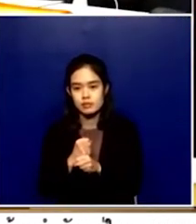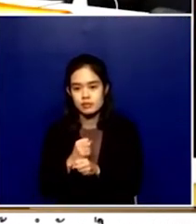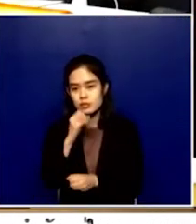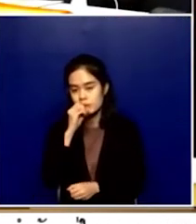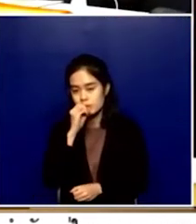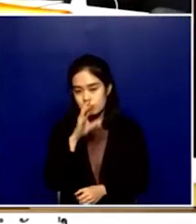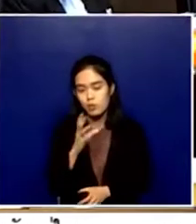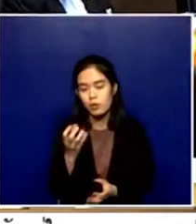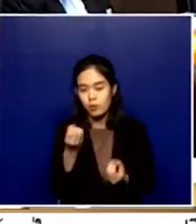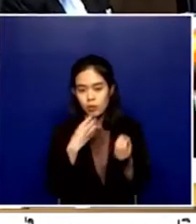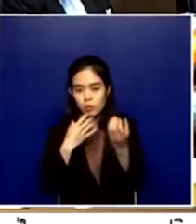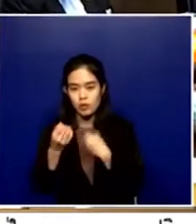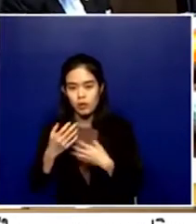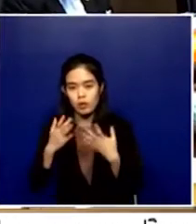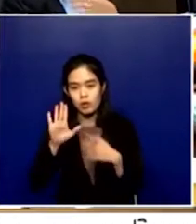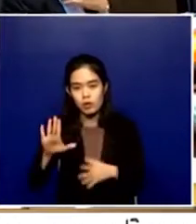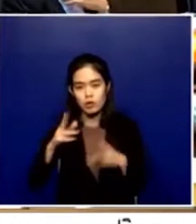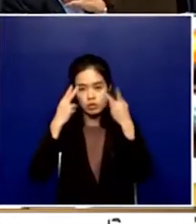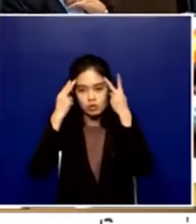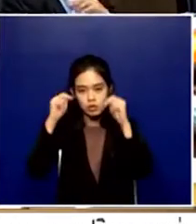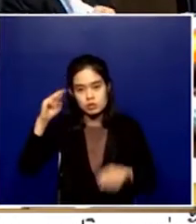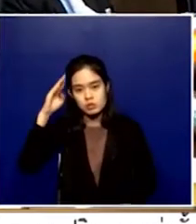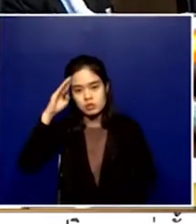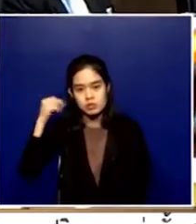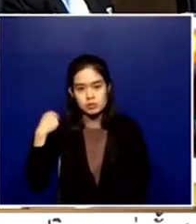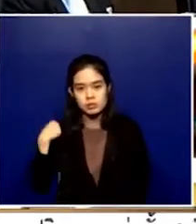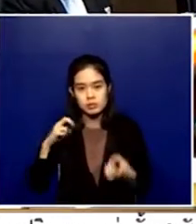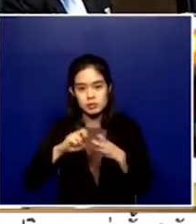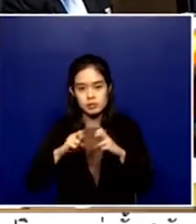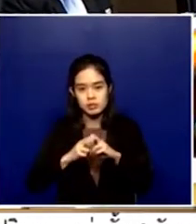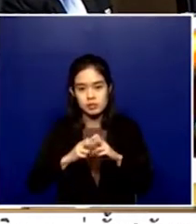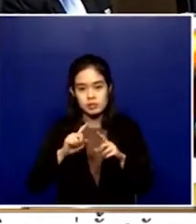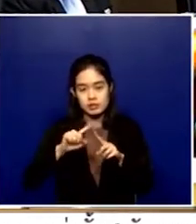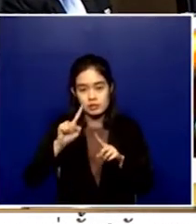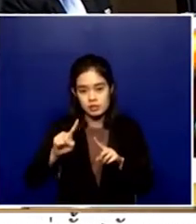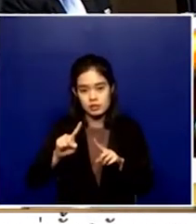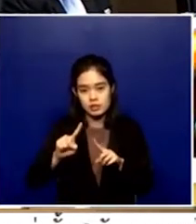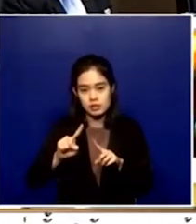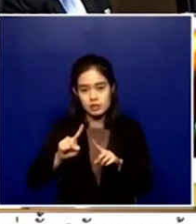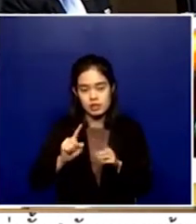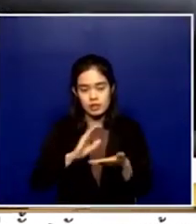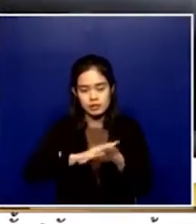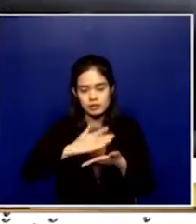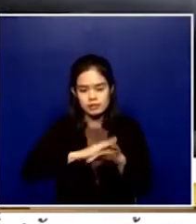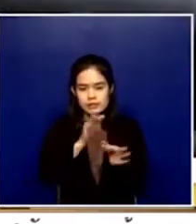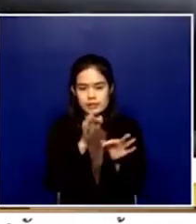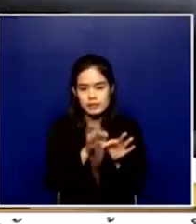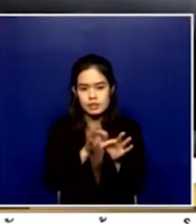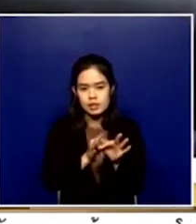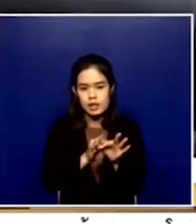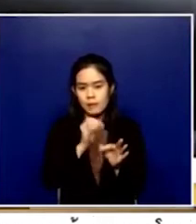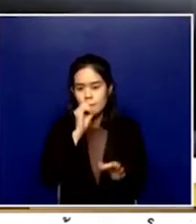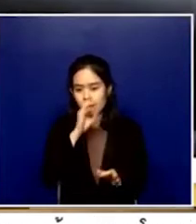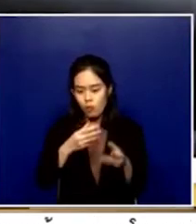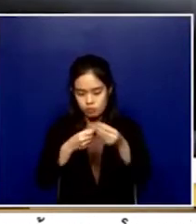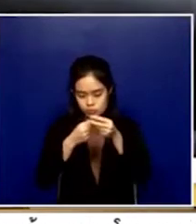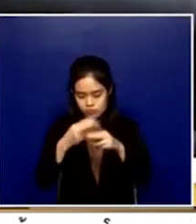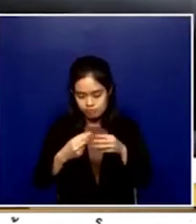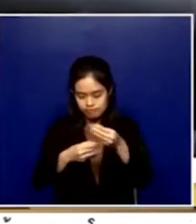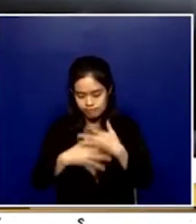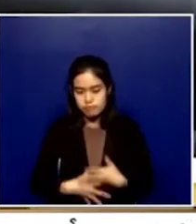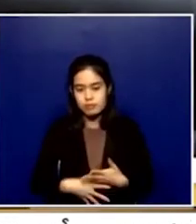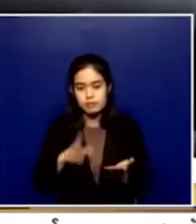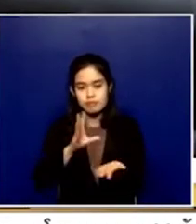ขอฉีนหมถหาร